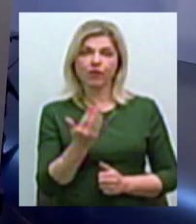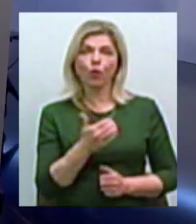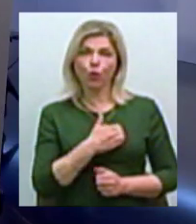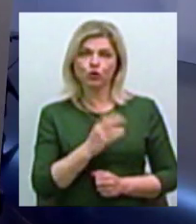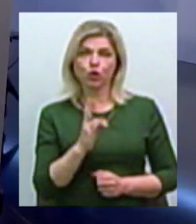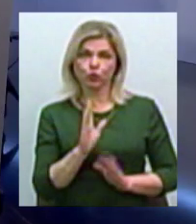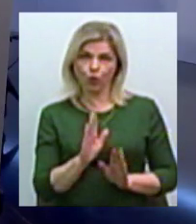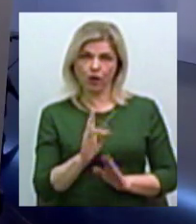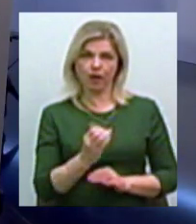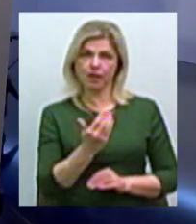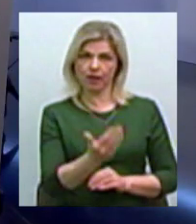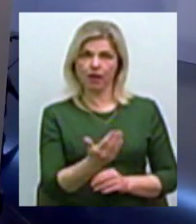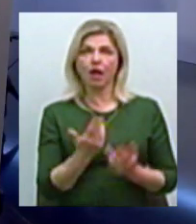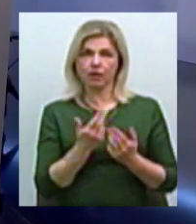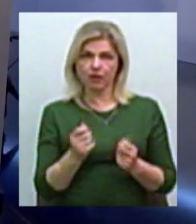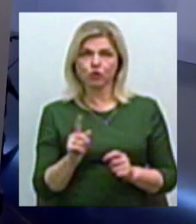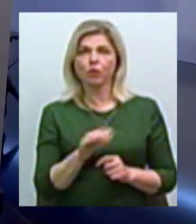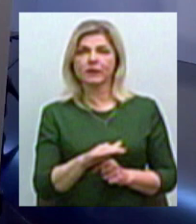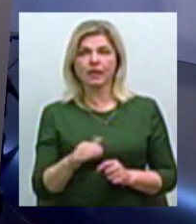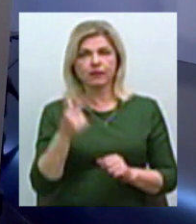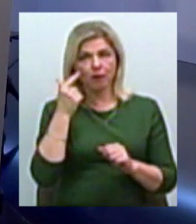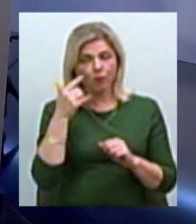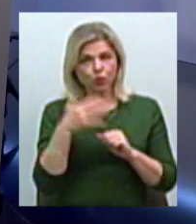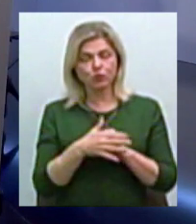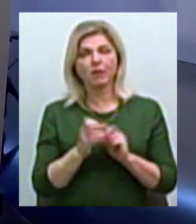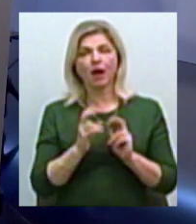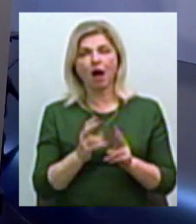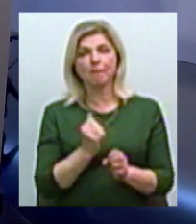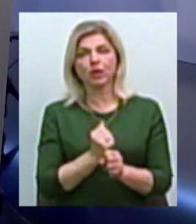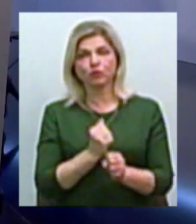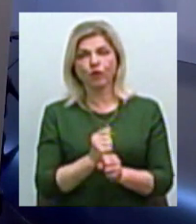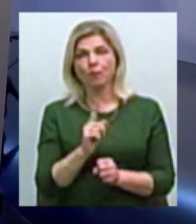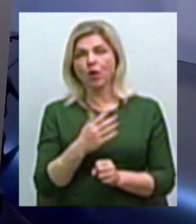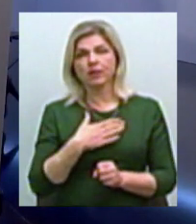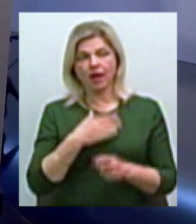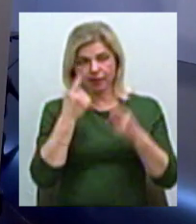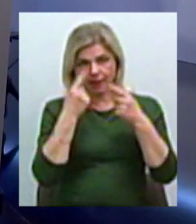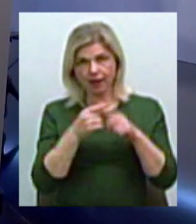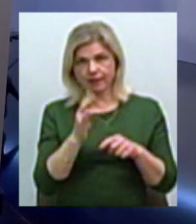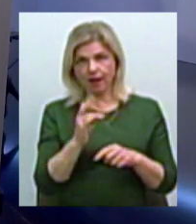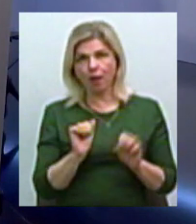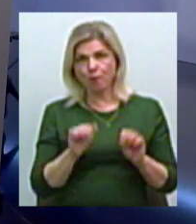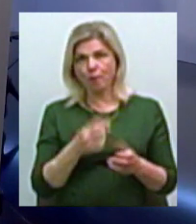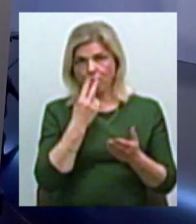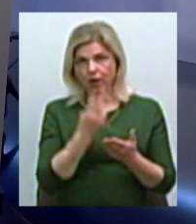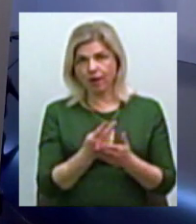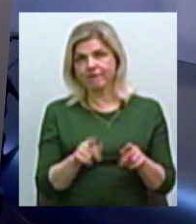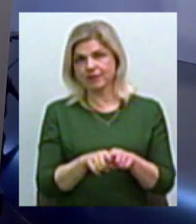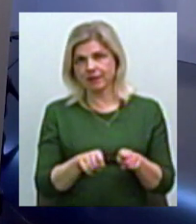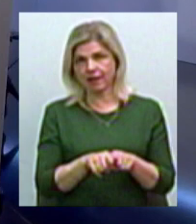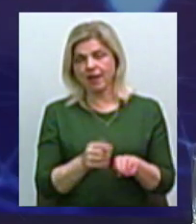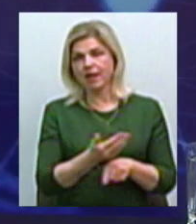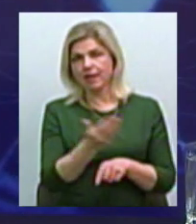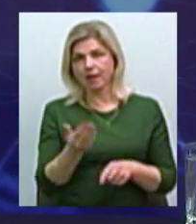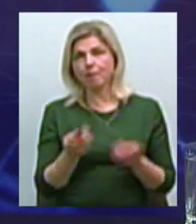на їх? Щоб діти одразу розуміли, як з нею працювати. Бо наша техніка, ми можемо показати, але все ж таки їм